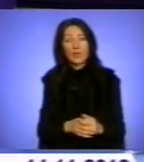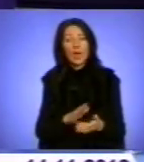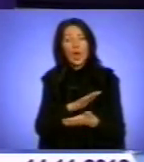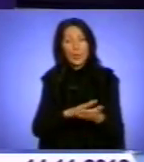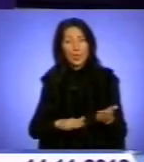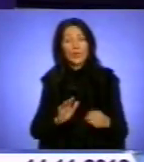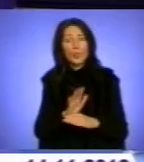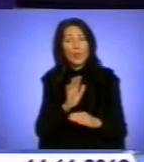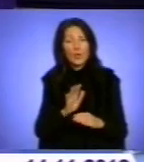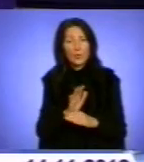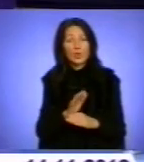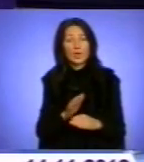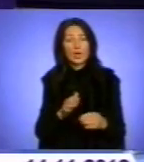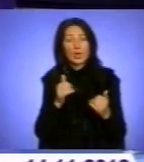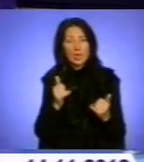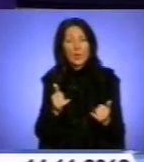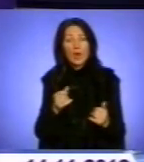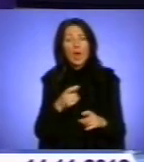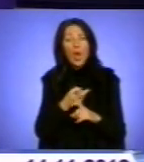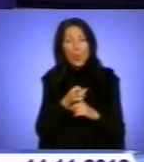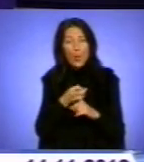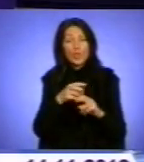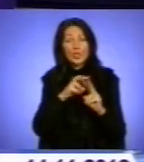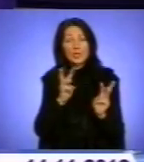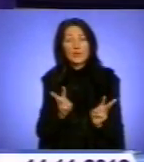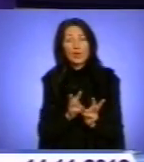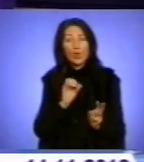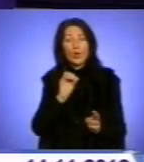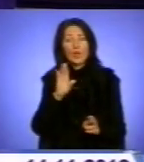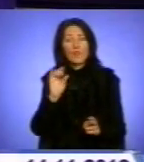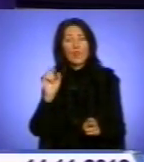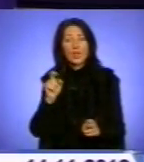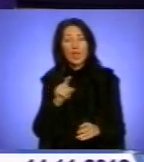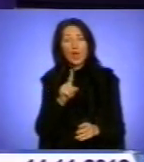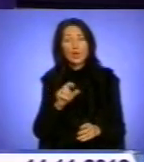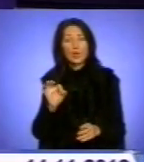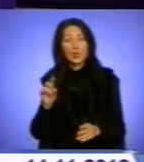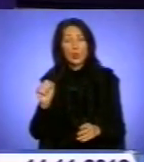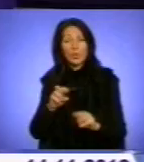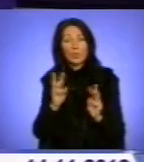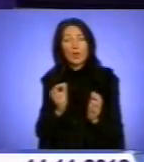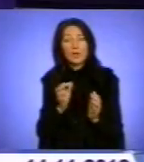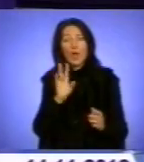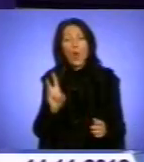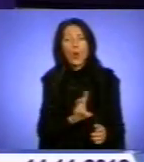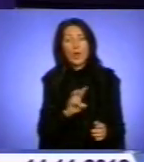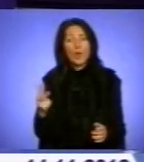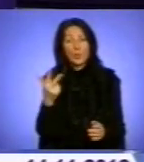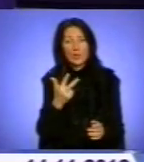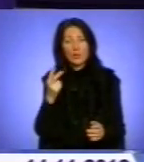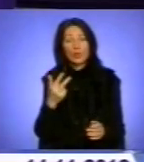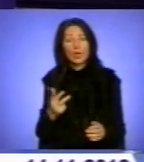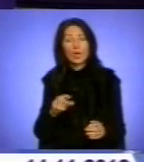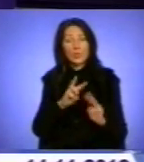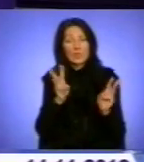продовжуємо випуск. Відтепер мощі святого Іоанна Златоустого зберігатимуться у храмі Пресвятої Тройці, що на східному масиві у Тернополі. Цей